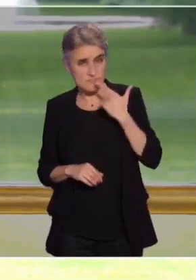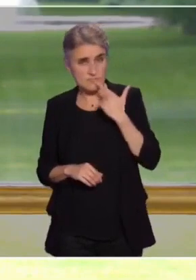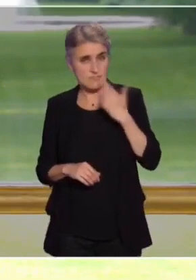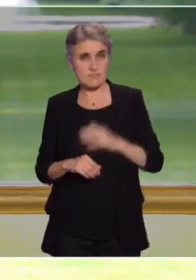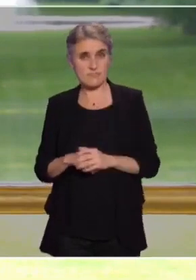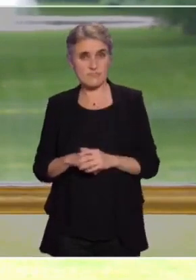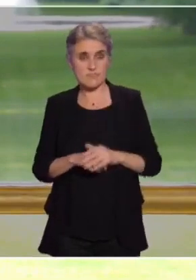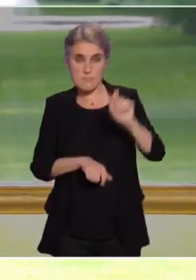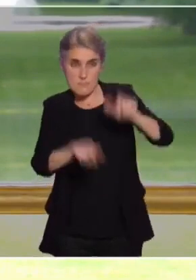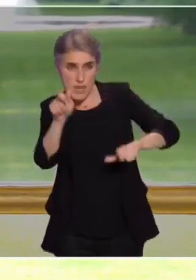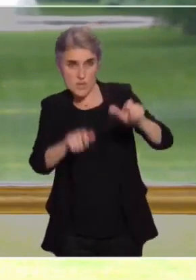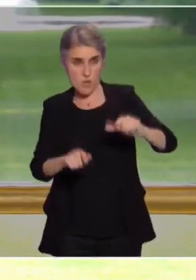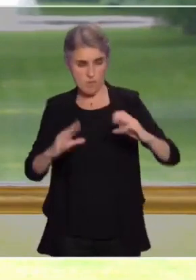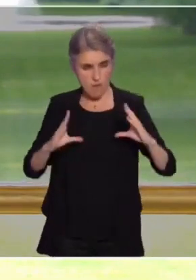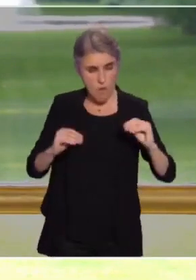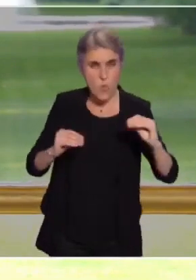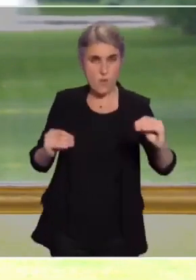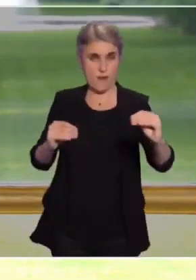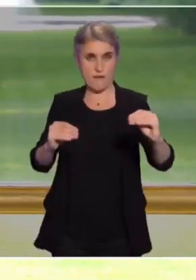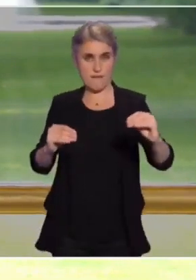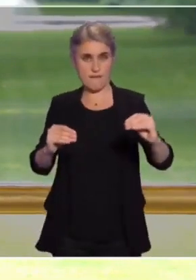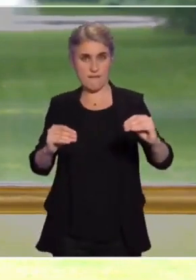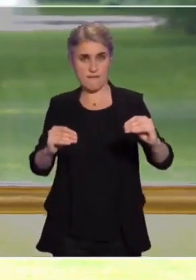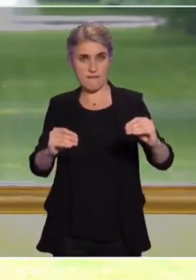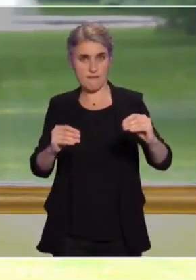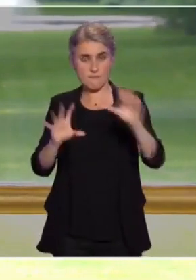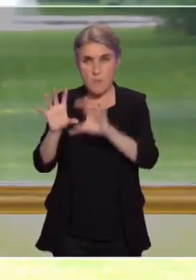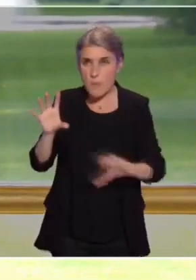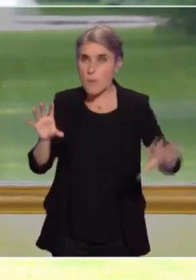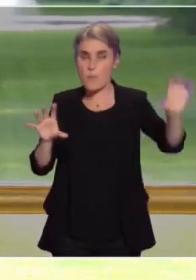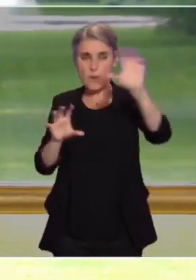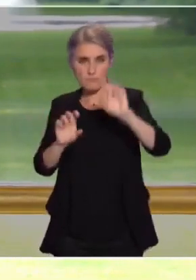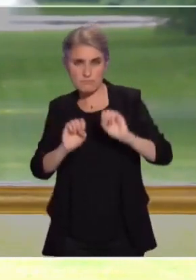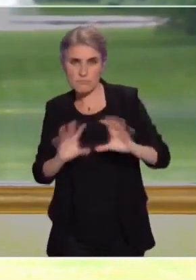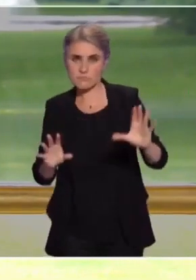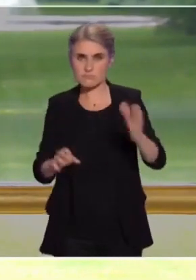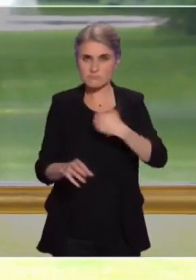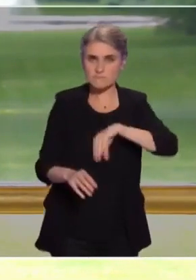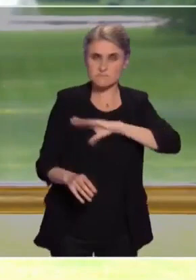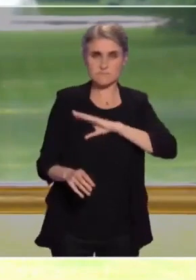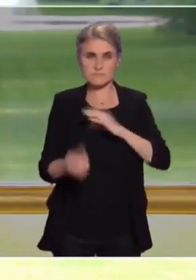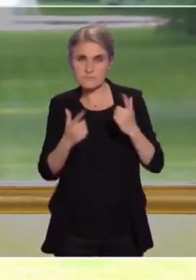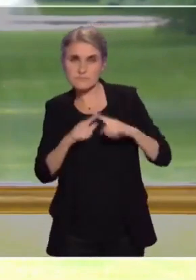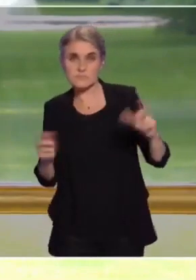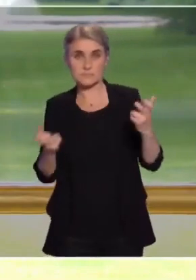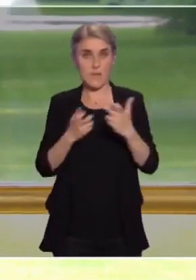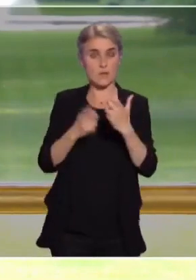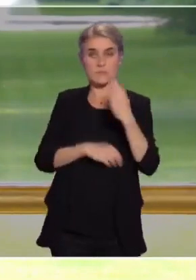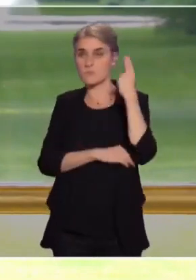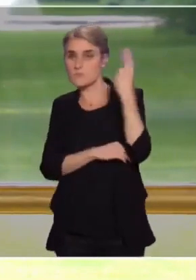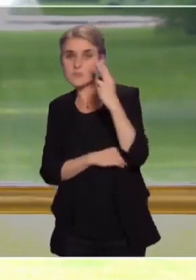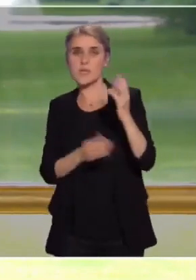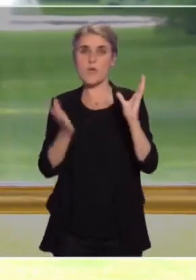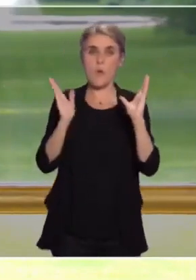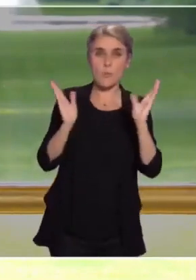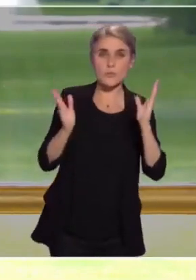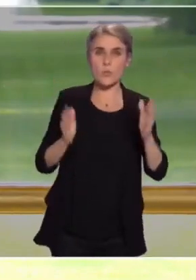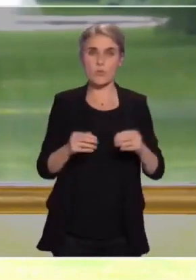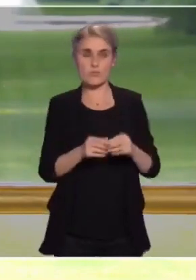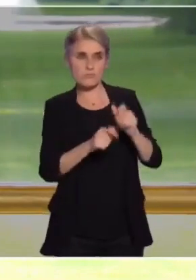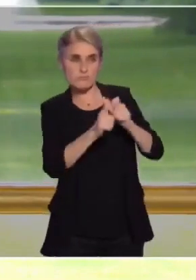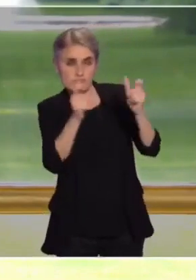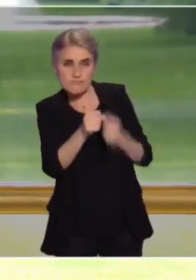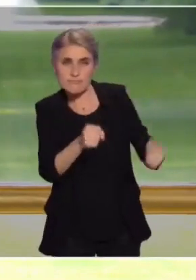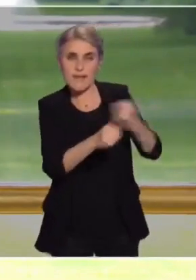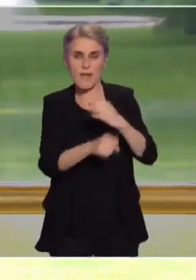à ceux qui agissent au plus près de nos vies liberté responsabilité pour nos hôpitaux nos universités nos entrepreneurs